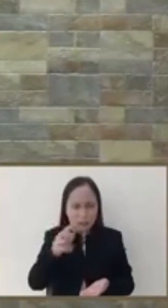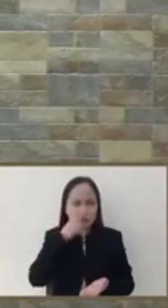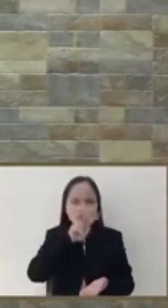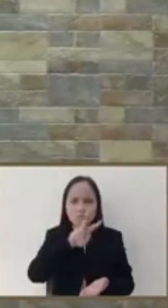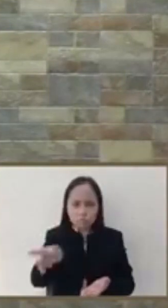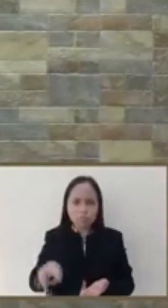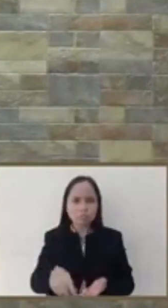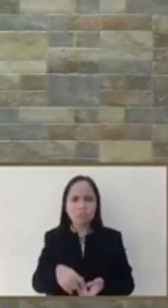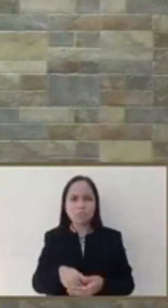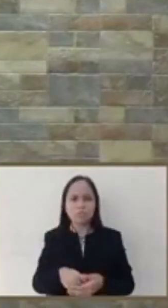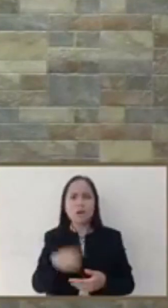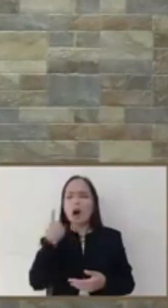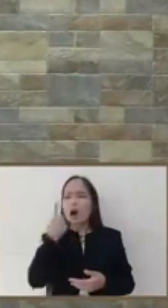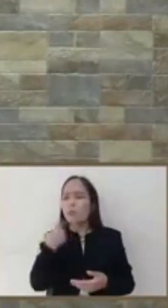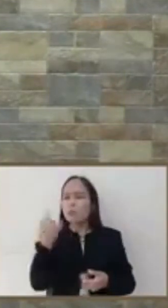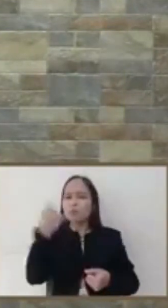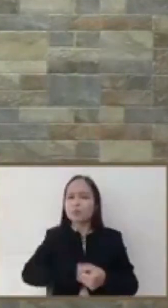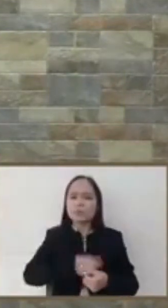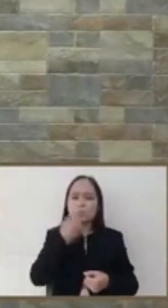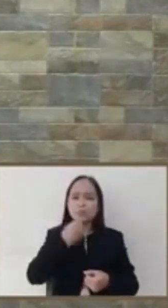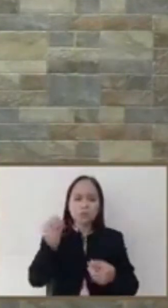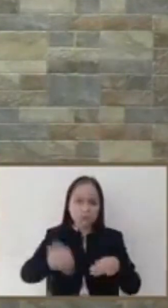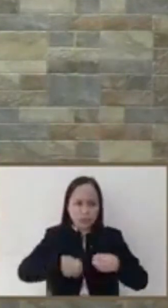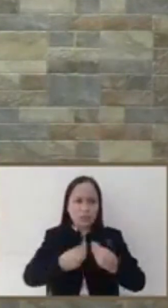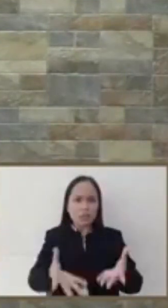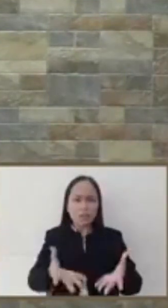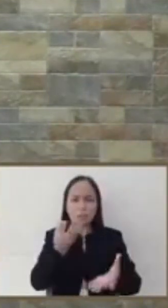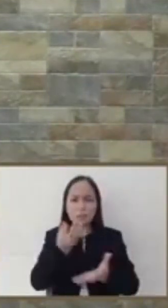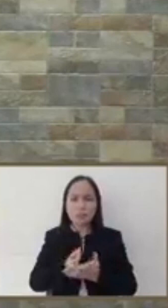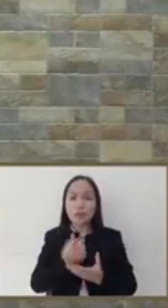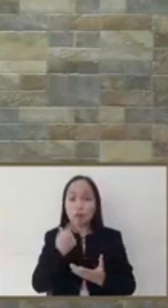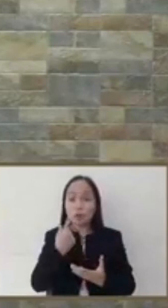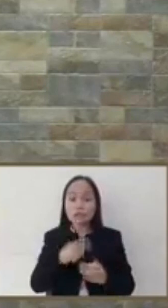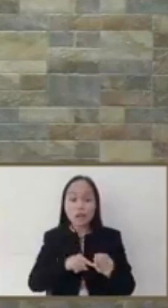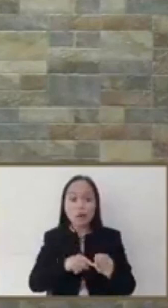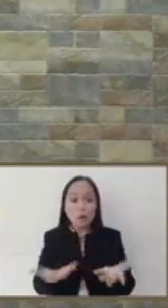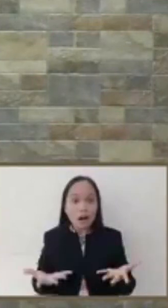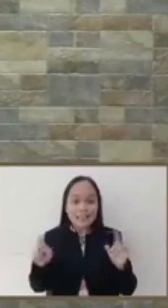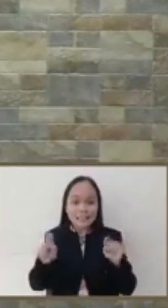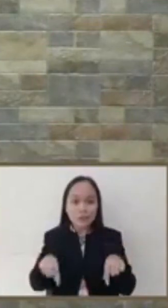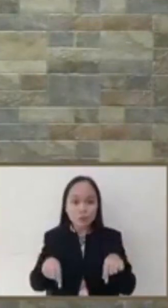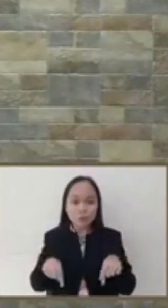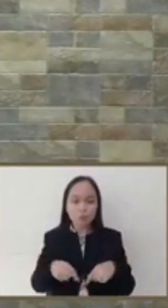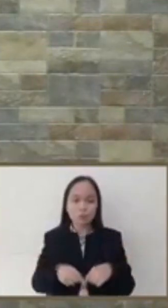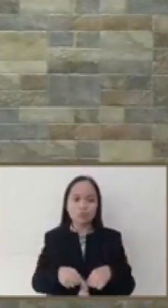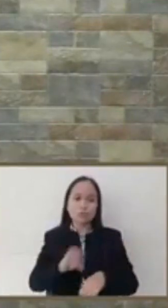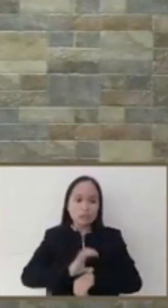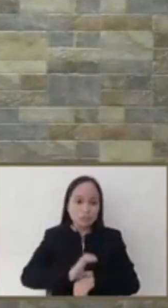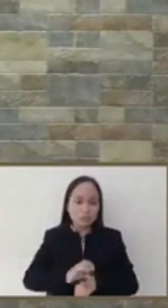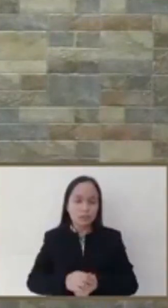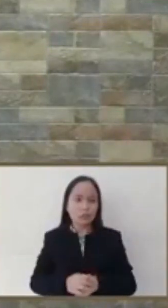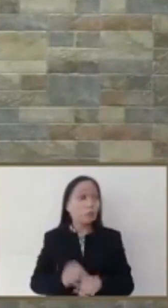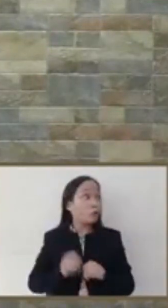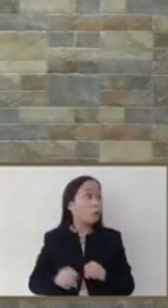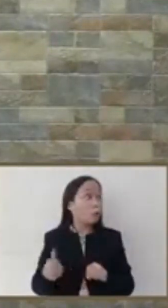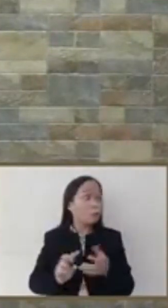yan? See, saan nagsimula sila, mga kapatid? From here. Now, ang ibig ko sabihin, mga kapatid, kung